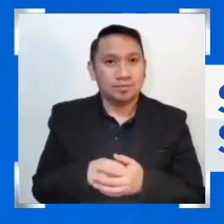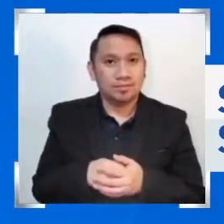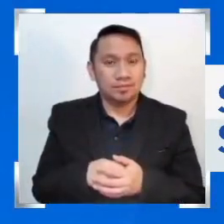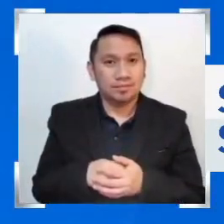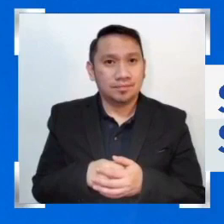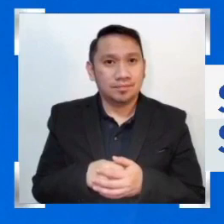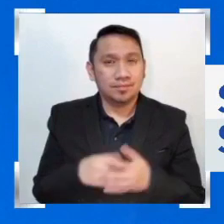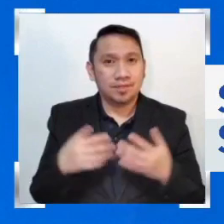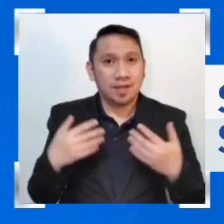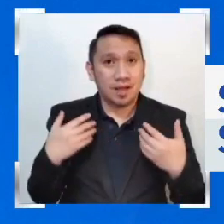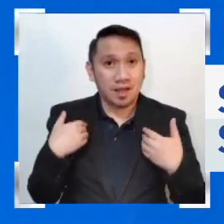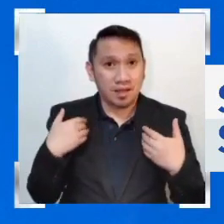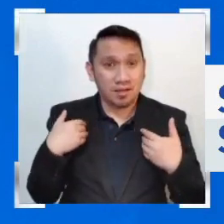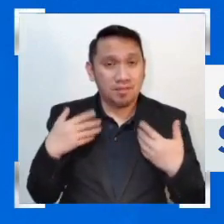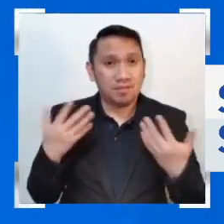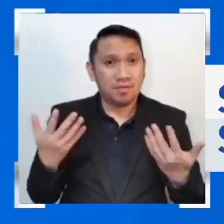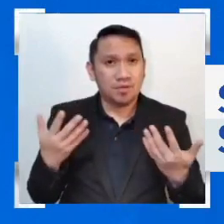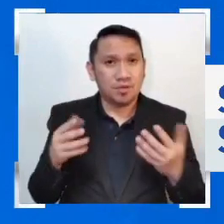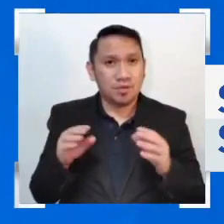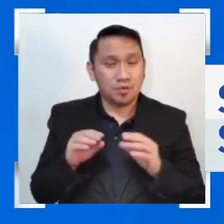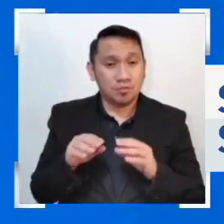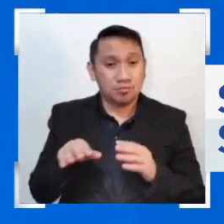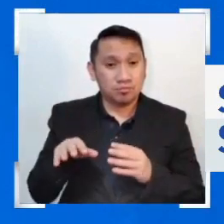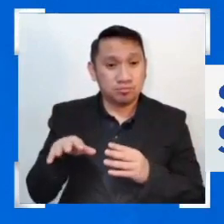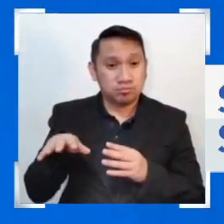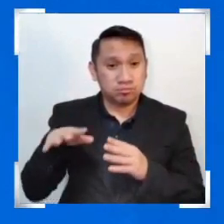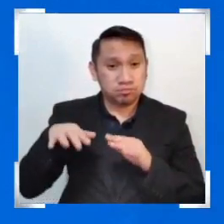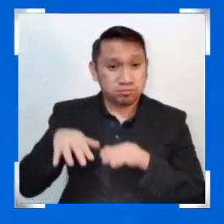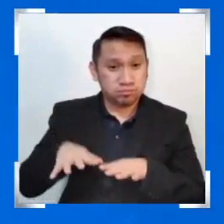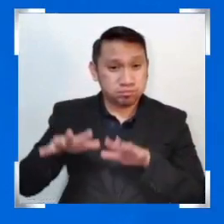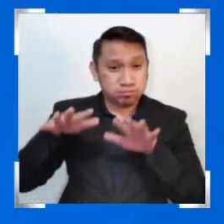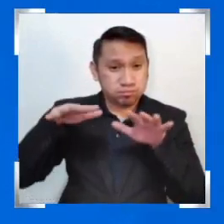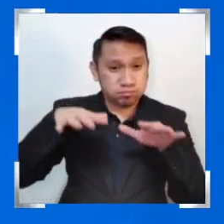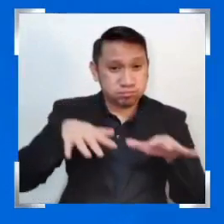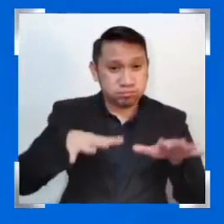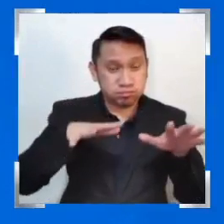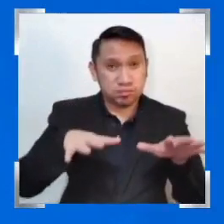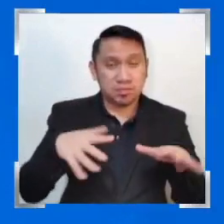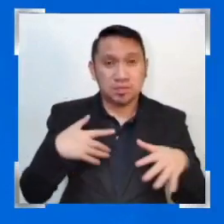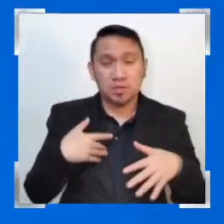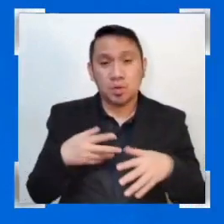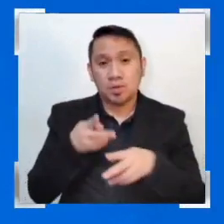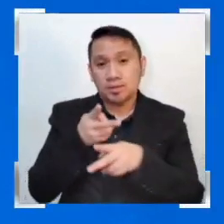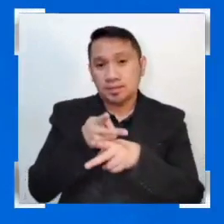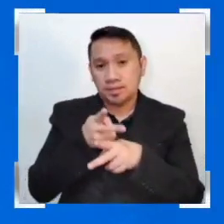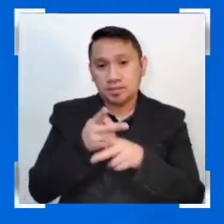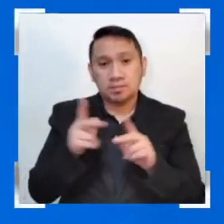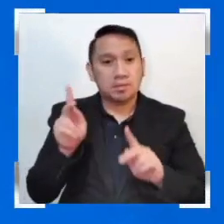Nagdulot po ito ng maliit na tsunami. Pinag-iingat ang mga residente sa lugar.